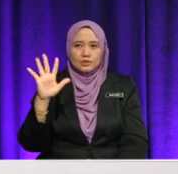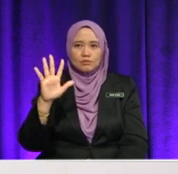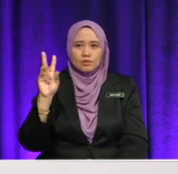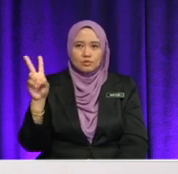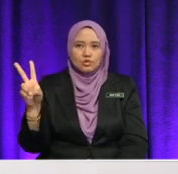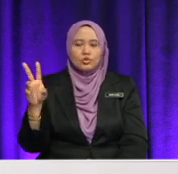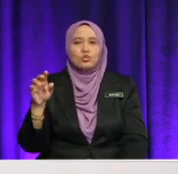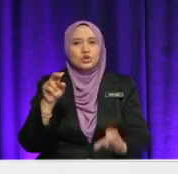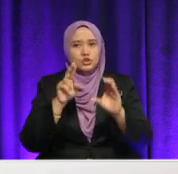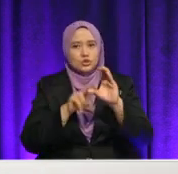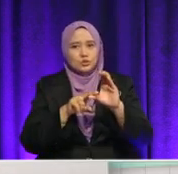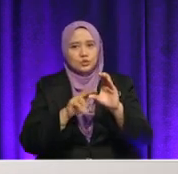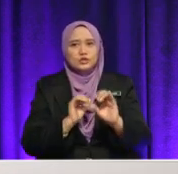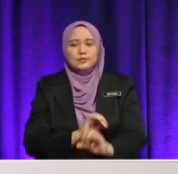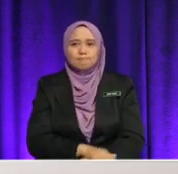kursi